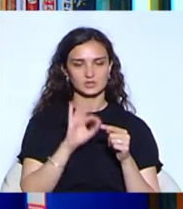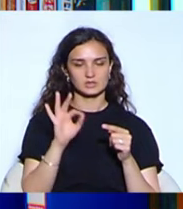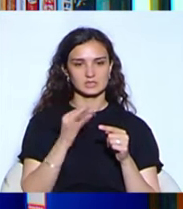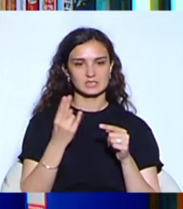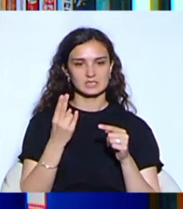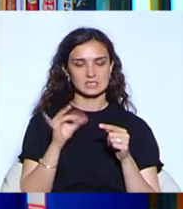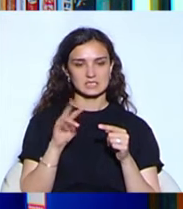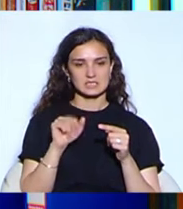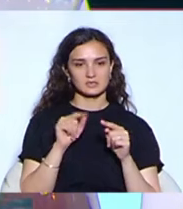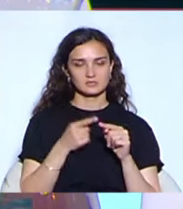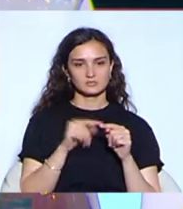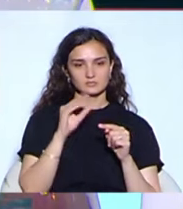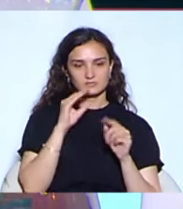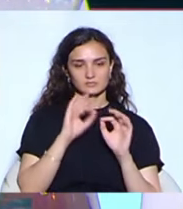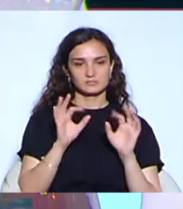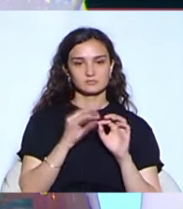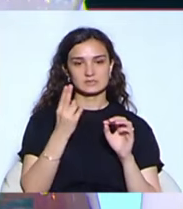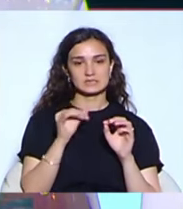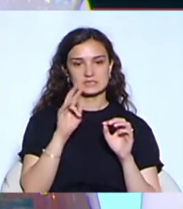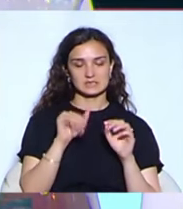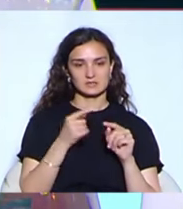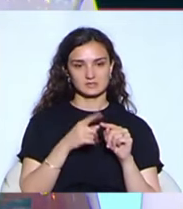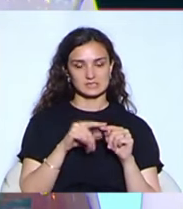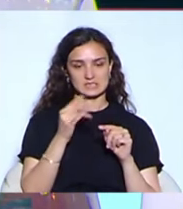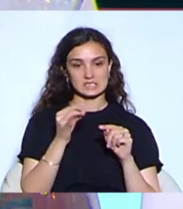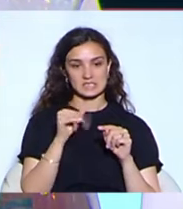შეეხება, როდესაც ვლაპარაკობთ ცილის თვალსაზრისით,